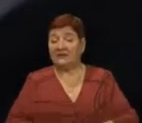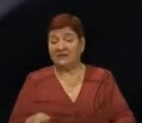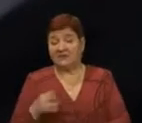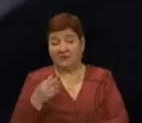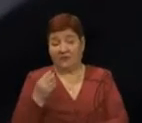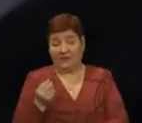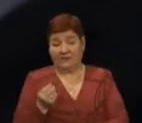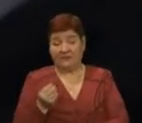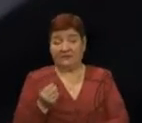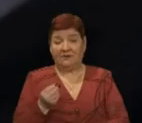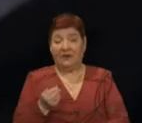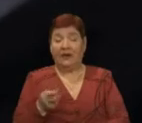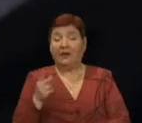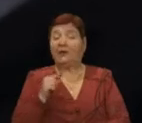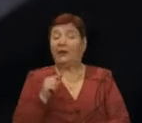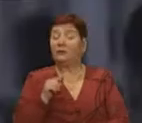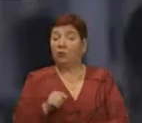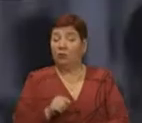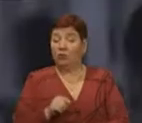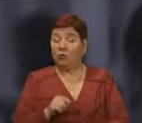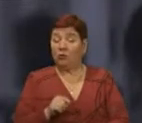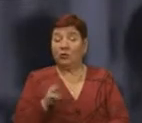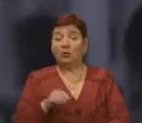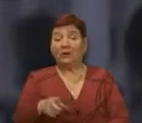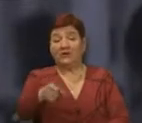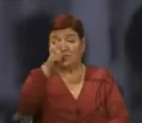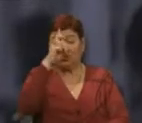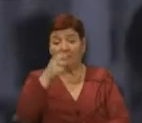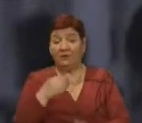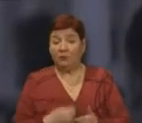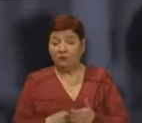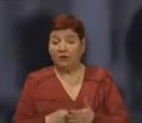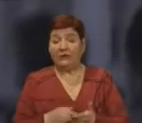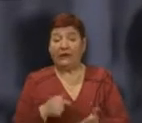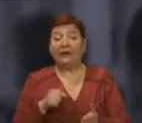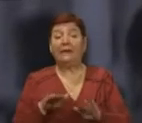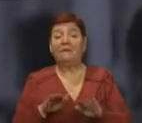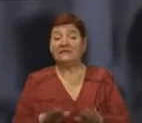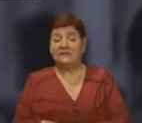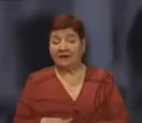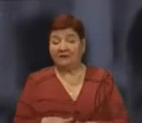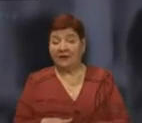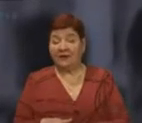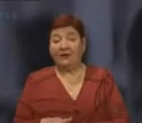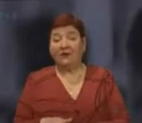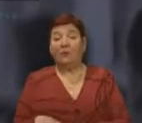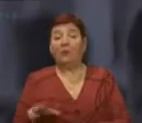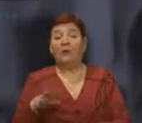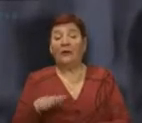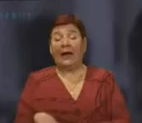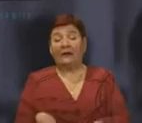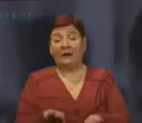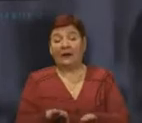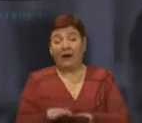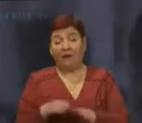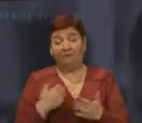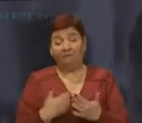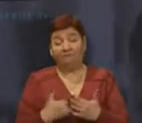фінансів, для того, щоб і державний бюджет, і місцеві бюджети наповнювалися, але й була певна